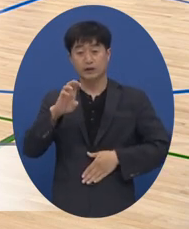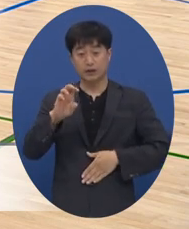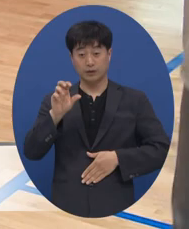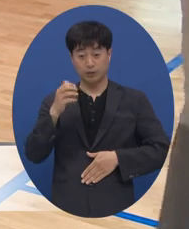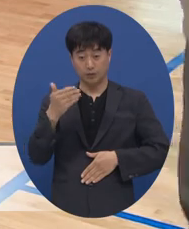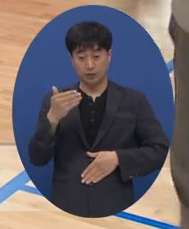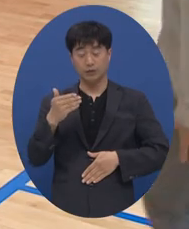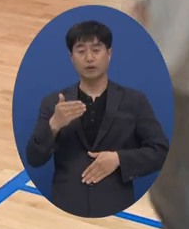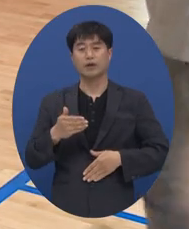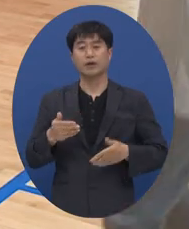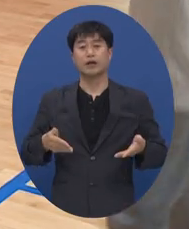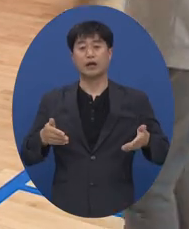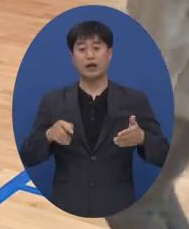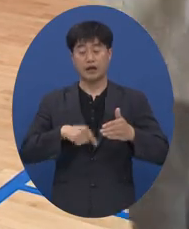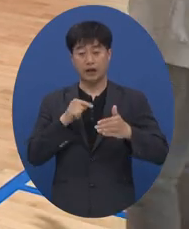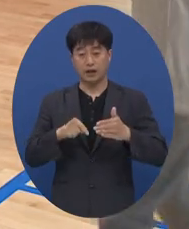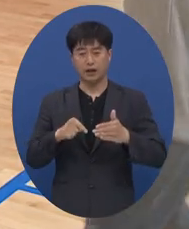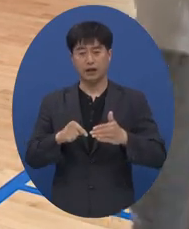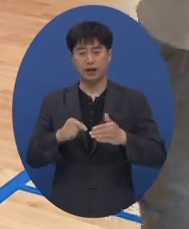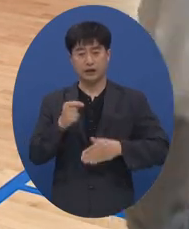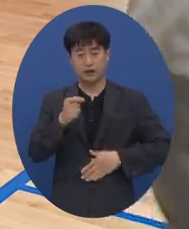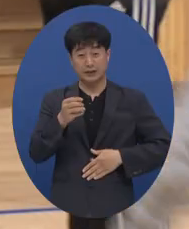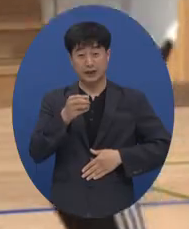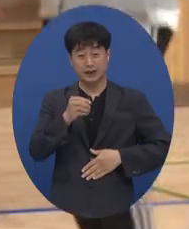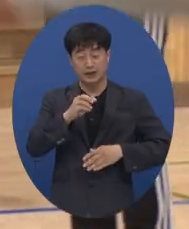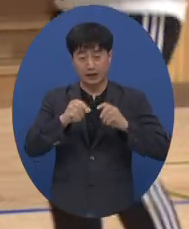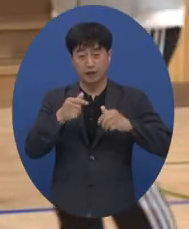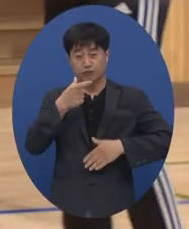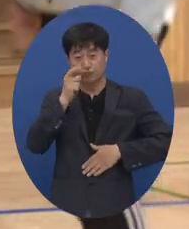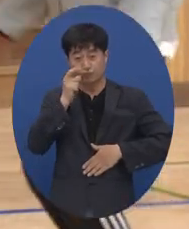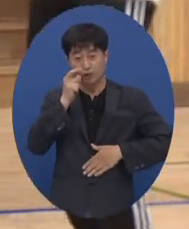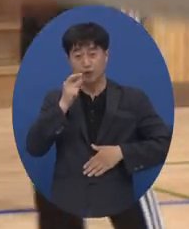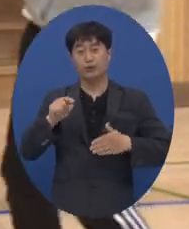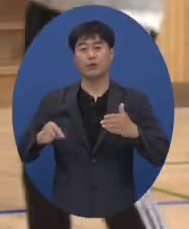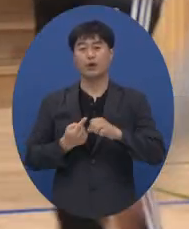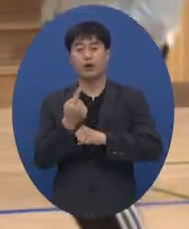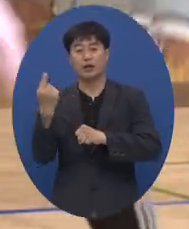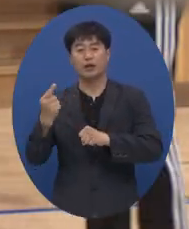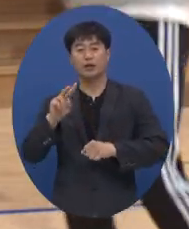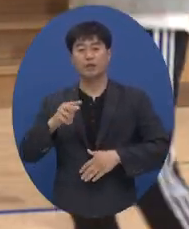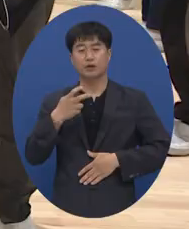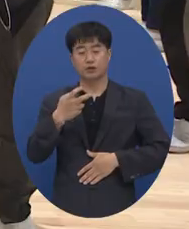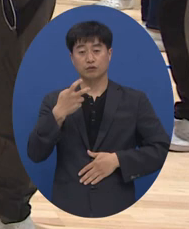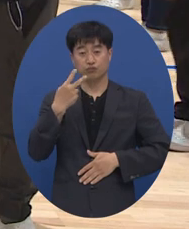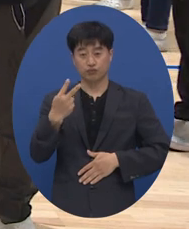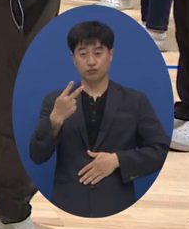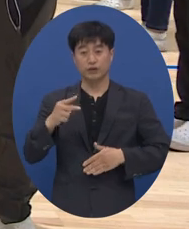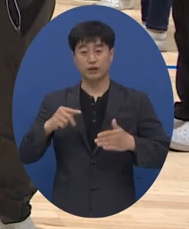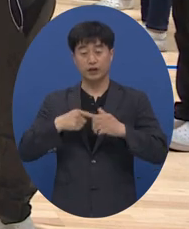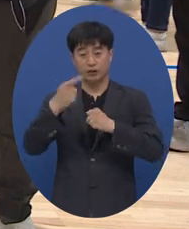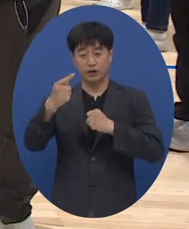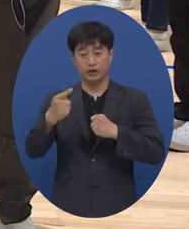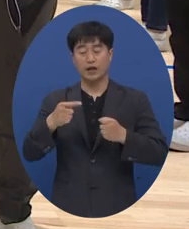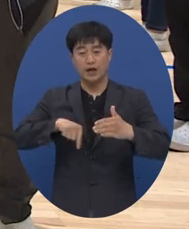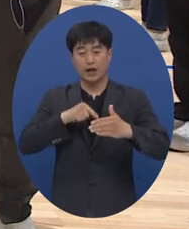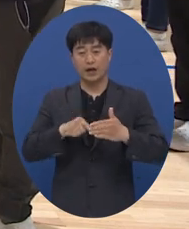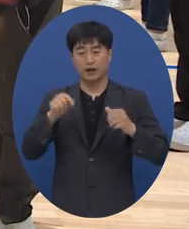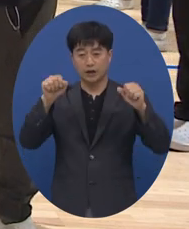가운데 부지가 협소하거나 용적률 문제가 있는 곳을 제외한 272곳은 내년부터 실내 체육관을 짓게